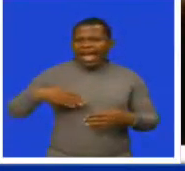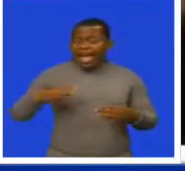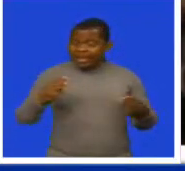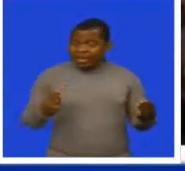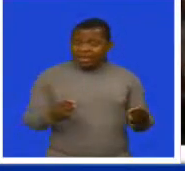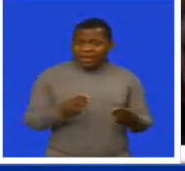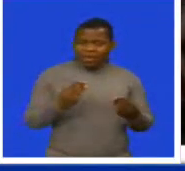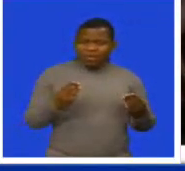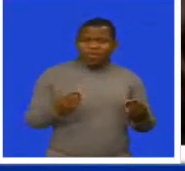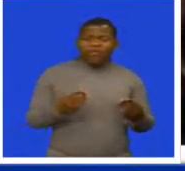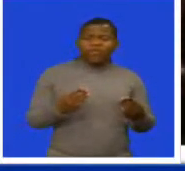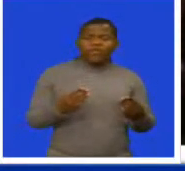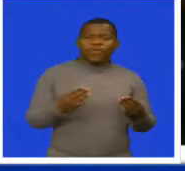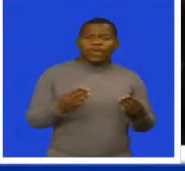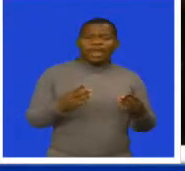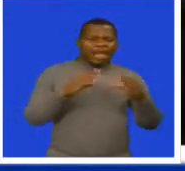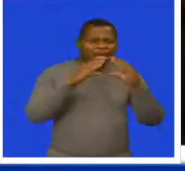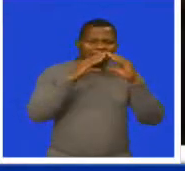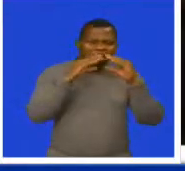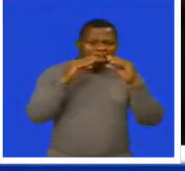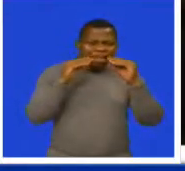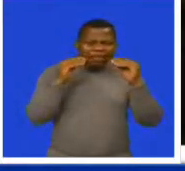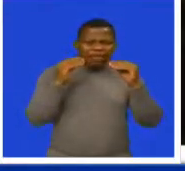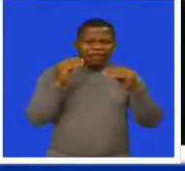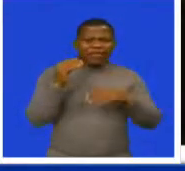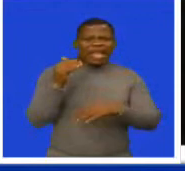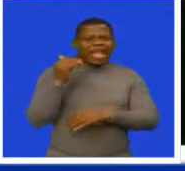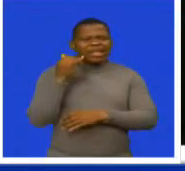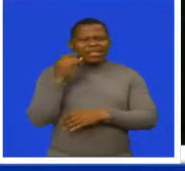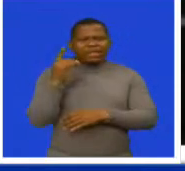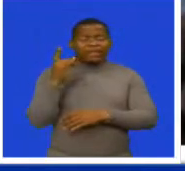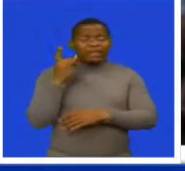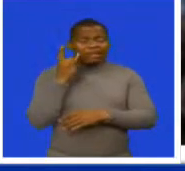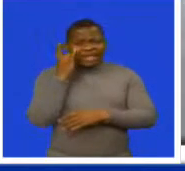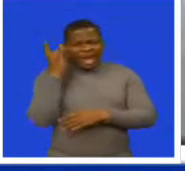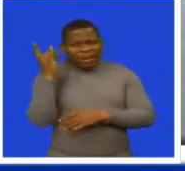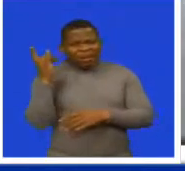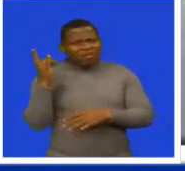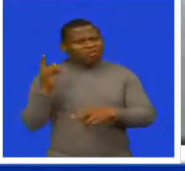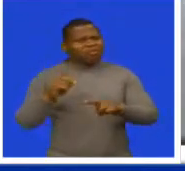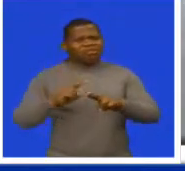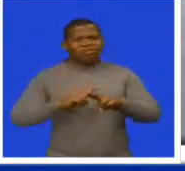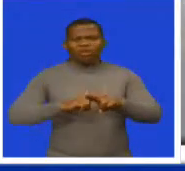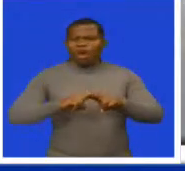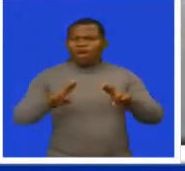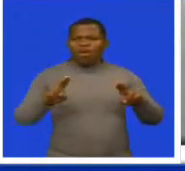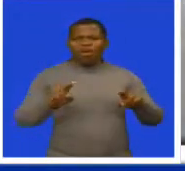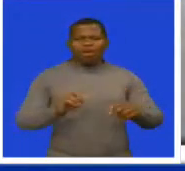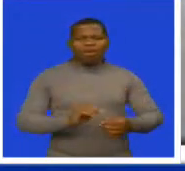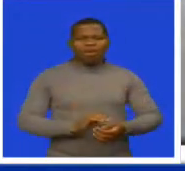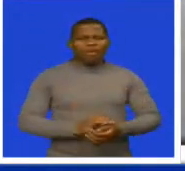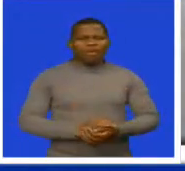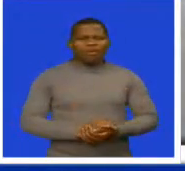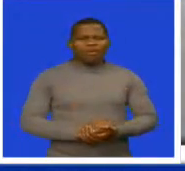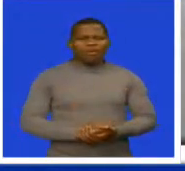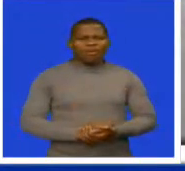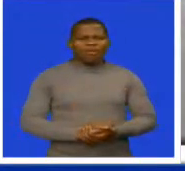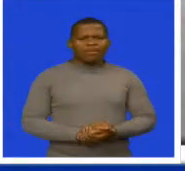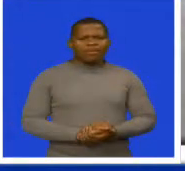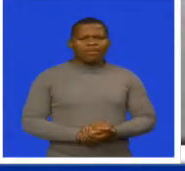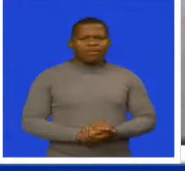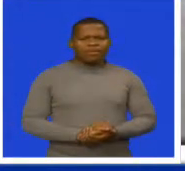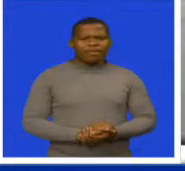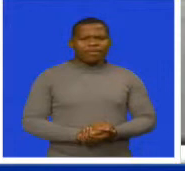sifo. Etindzabeni lomuhla ngingena emsebenzini seMountain inembabane. Umphathi wenkampani yahulumende